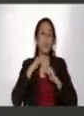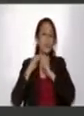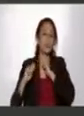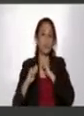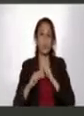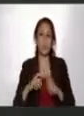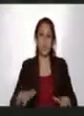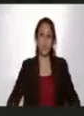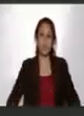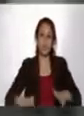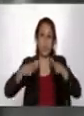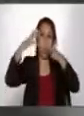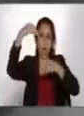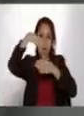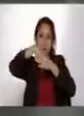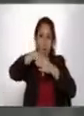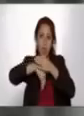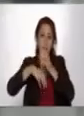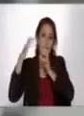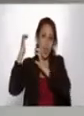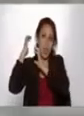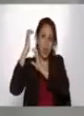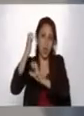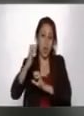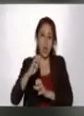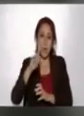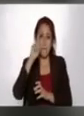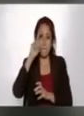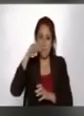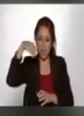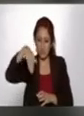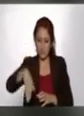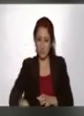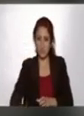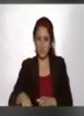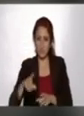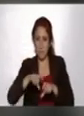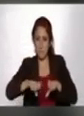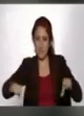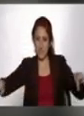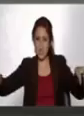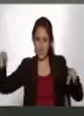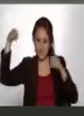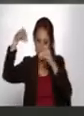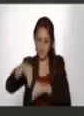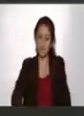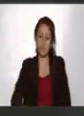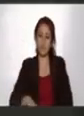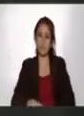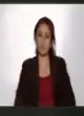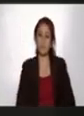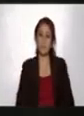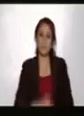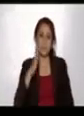وبشوال تحمل وإلى مصرف ترمى. كم مرة ماتت قبل موتها يا ترى؟ بعد ما